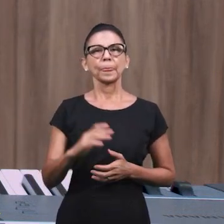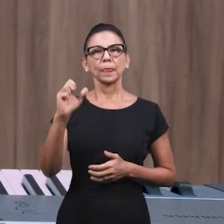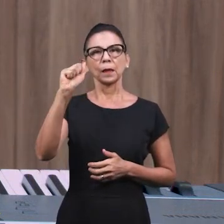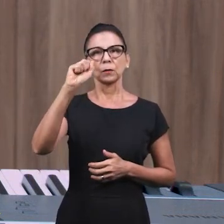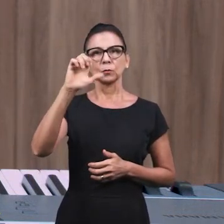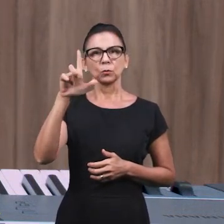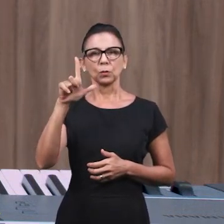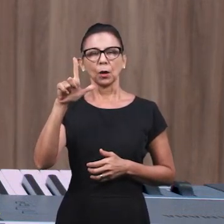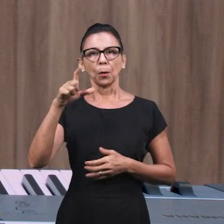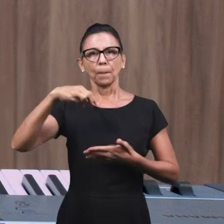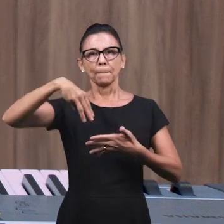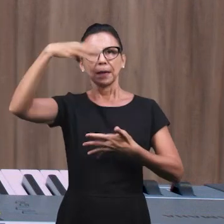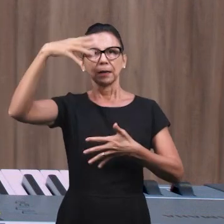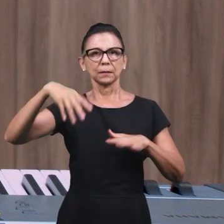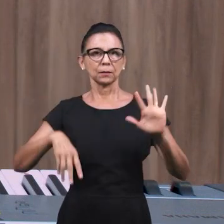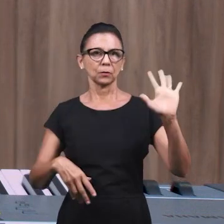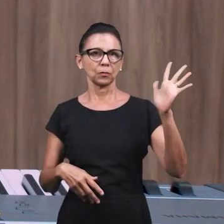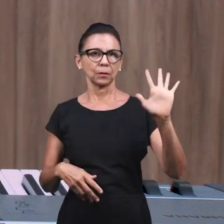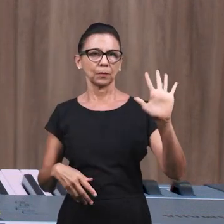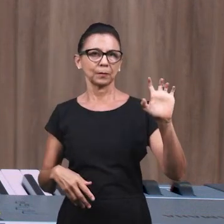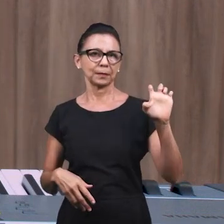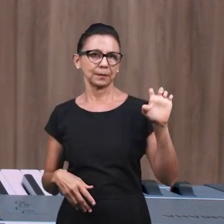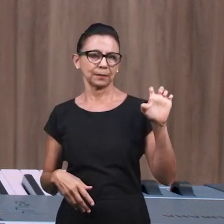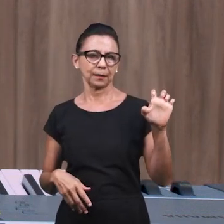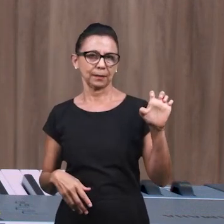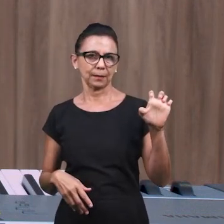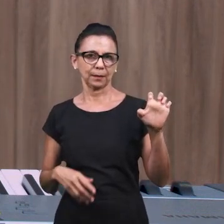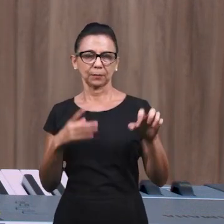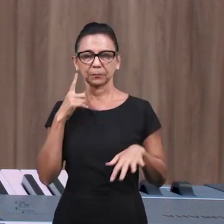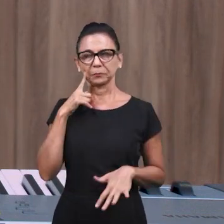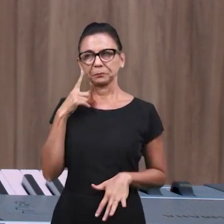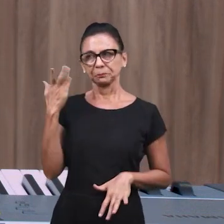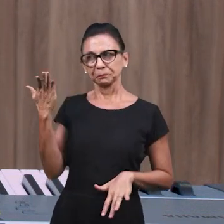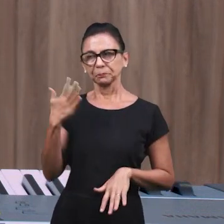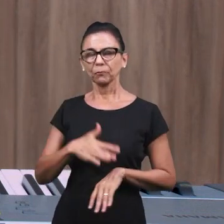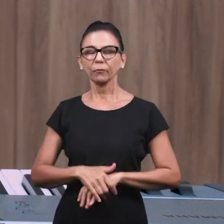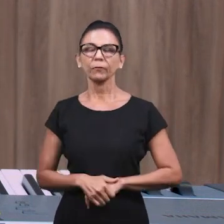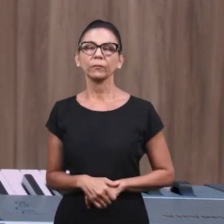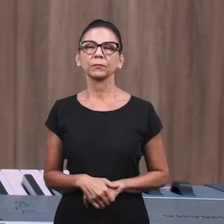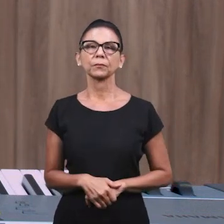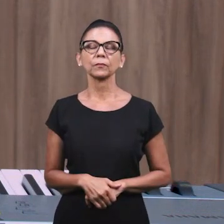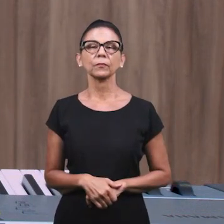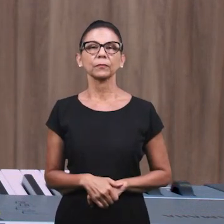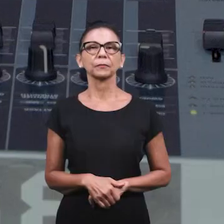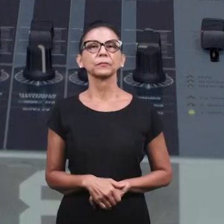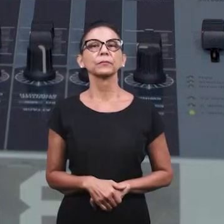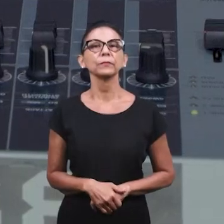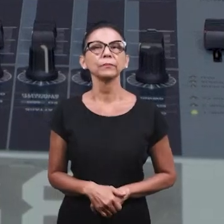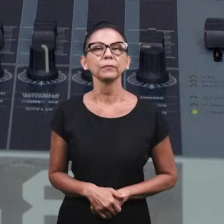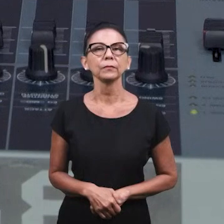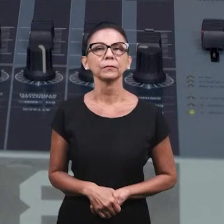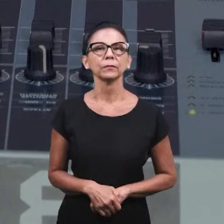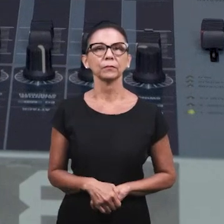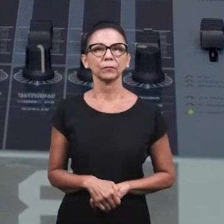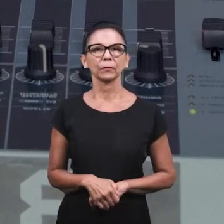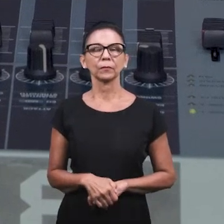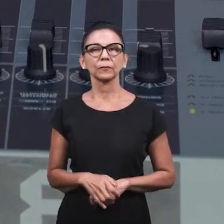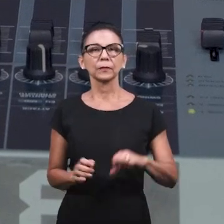avec la main gauche. Bon, je vais positionner le doigt 5 ici, dans la note sol, et on va commencer.